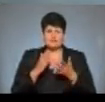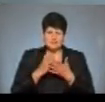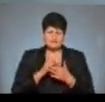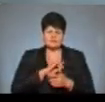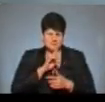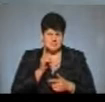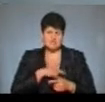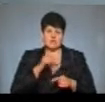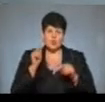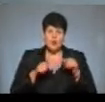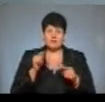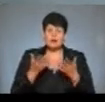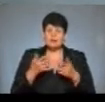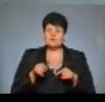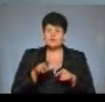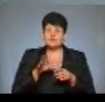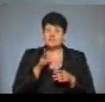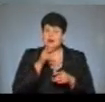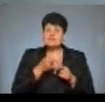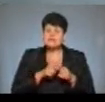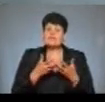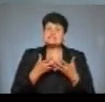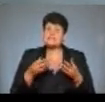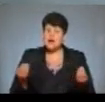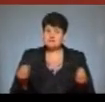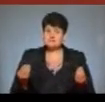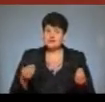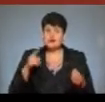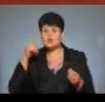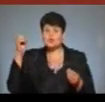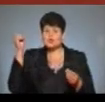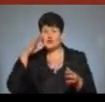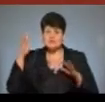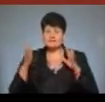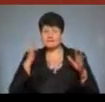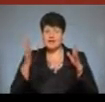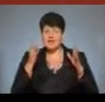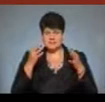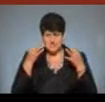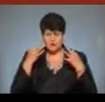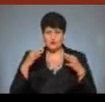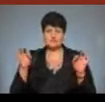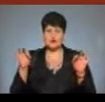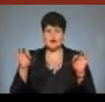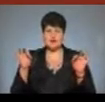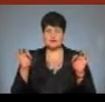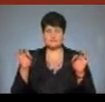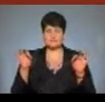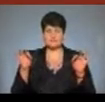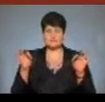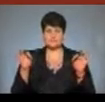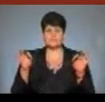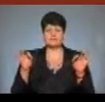значні опади, але в той же час це є весна. Сонце вийшло, вітерець дозволяє, як